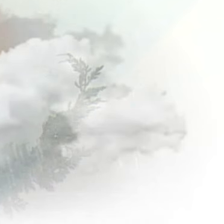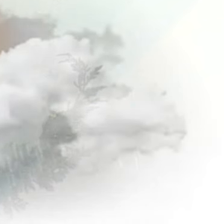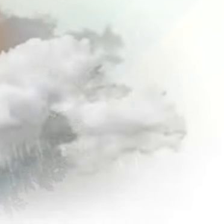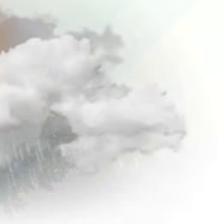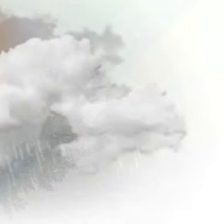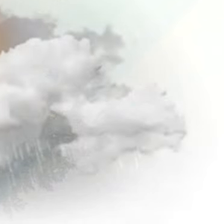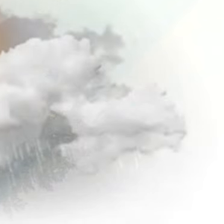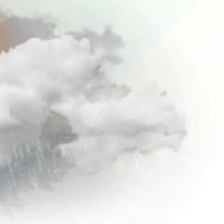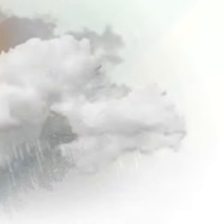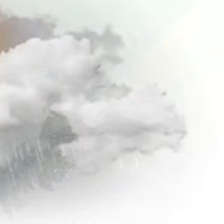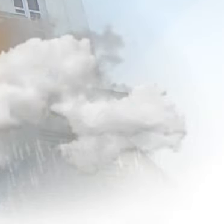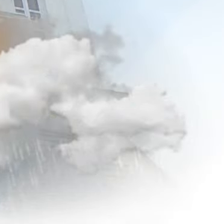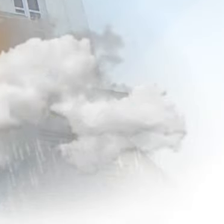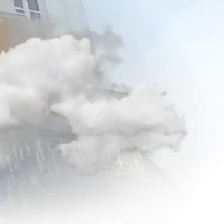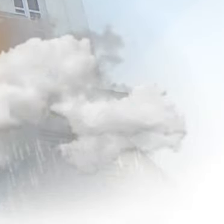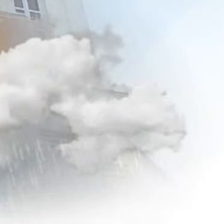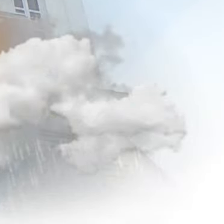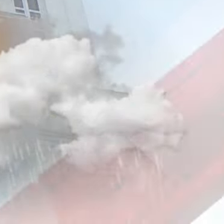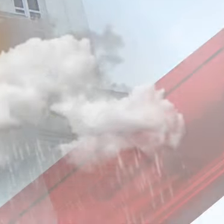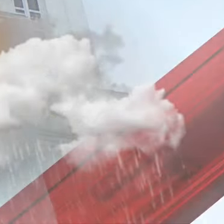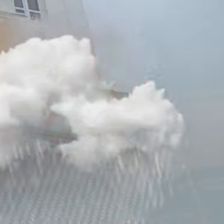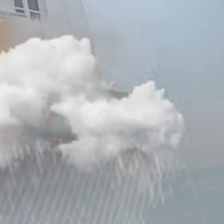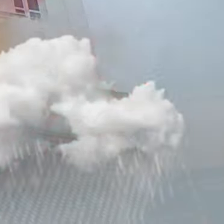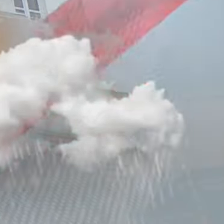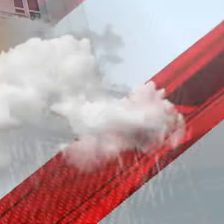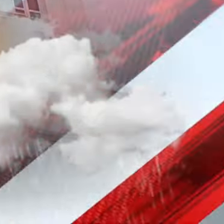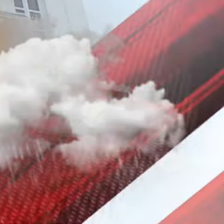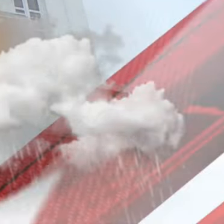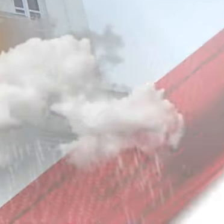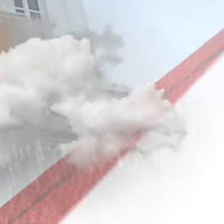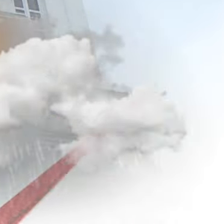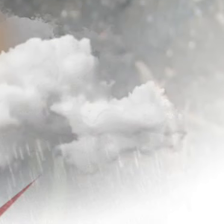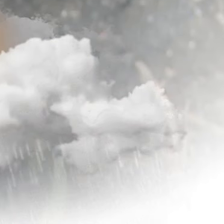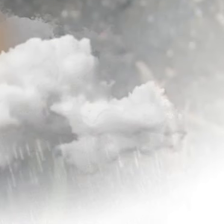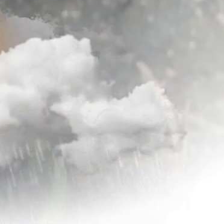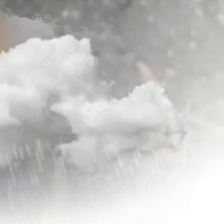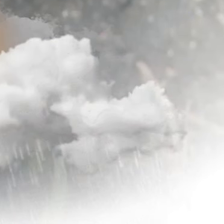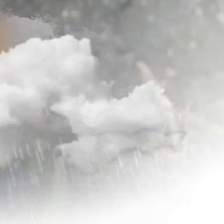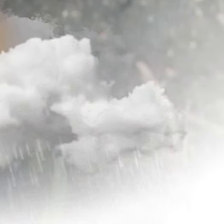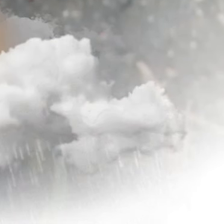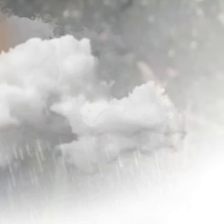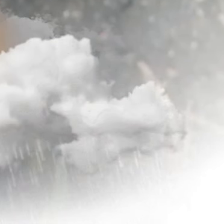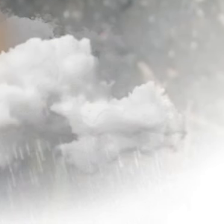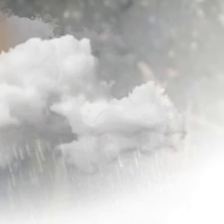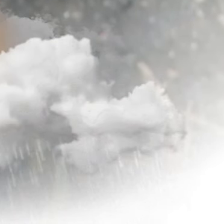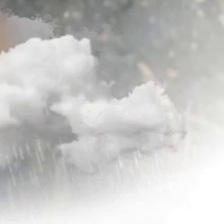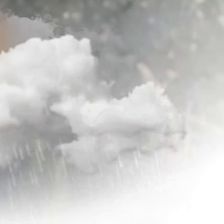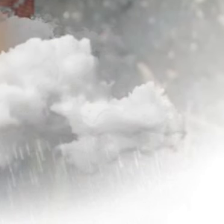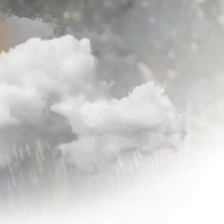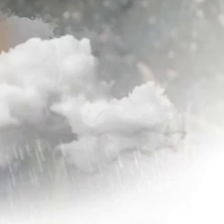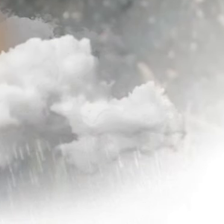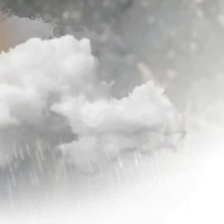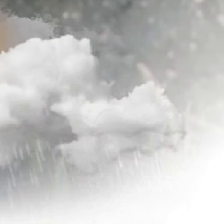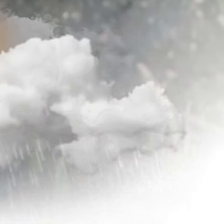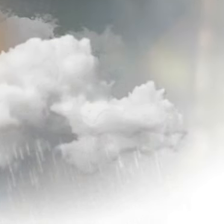У раённых цэнтрах 3 красавіка надвор'е будзе наступным. У Вялікай Бераставіцы,